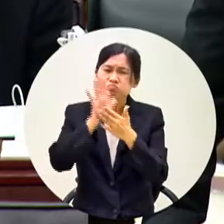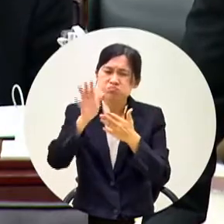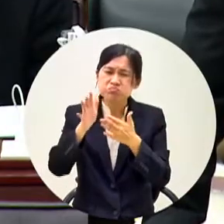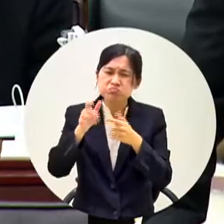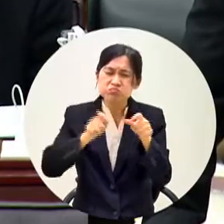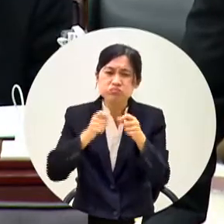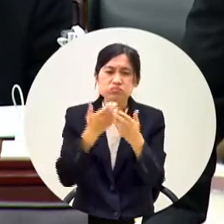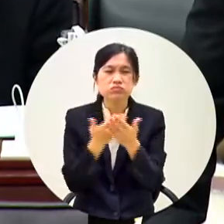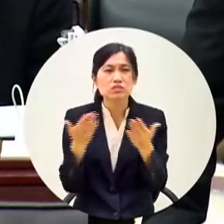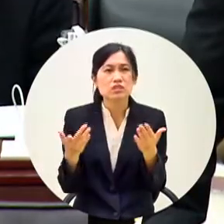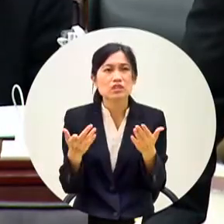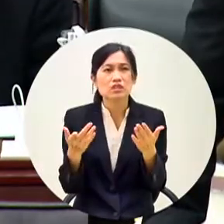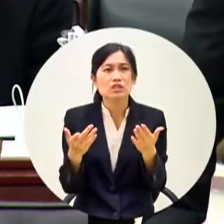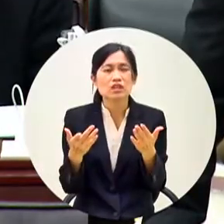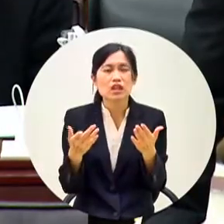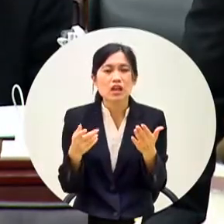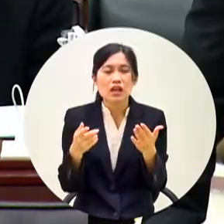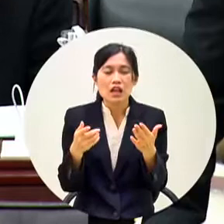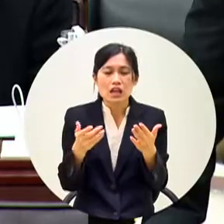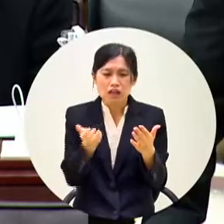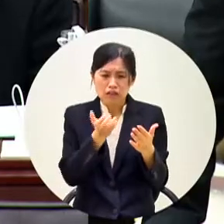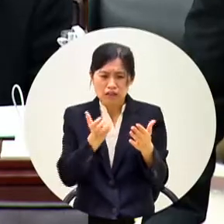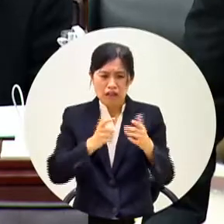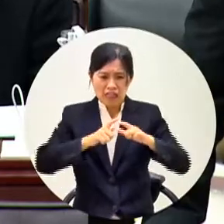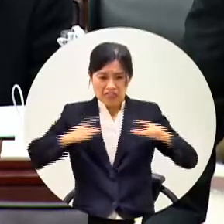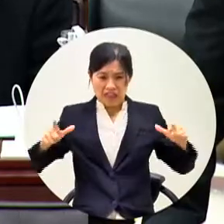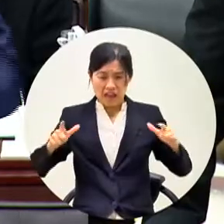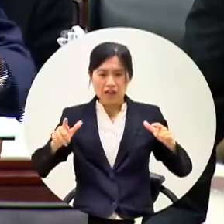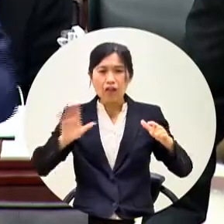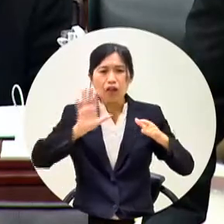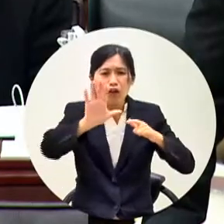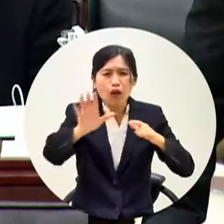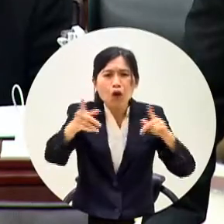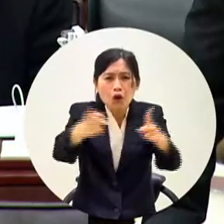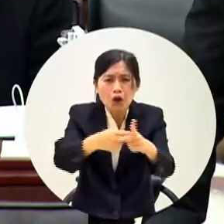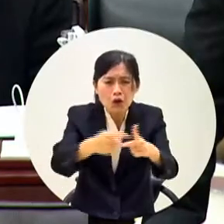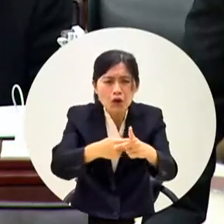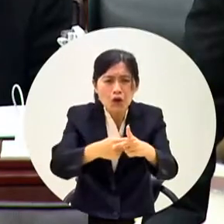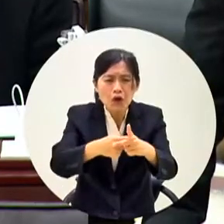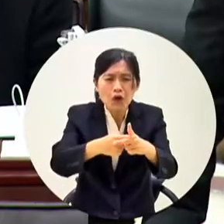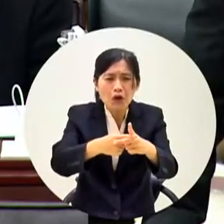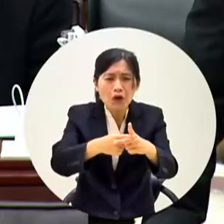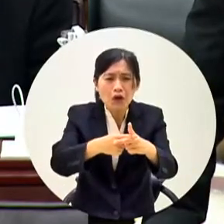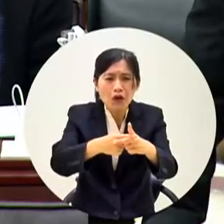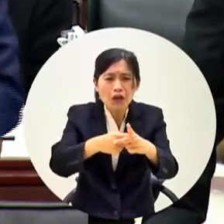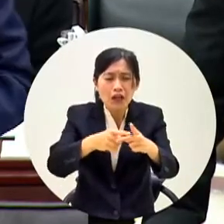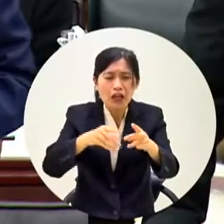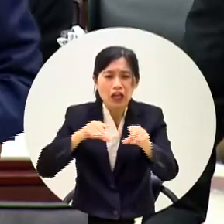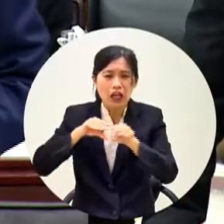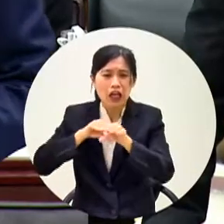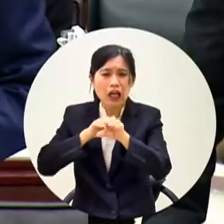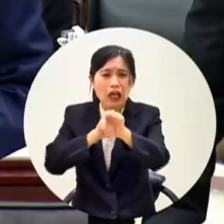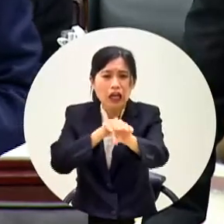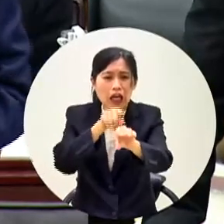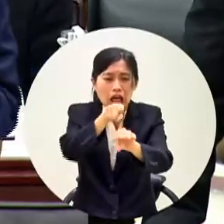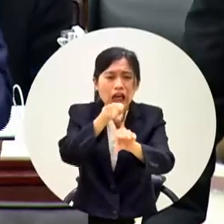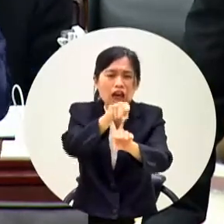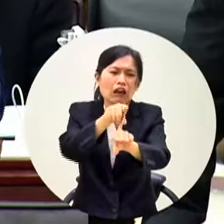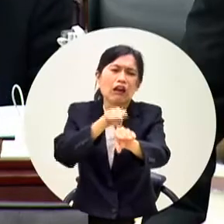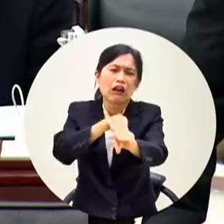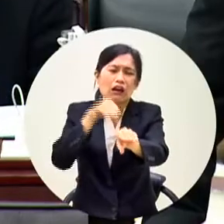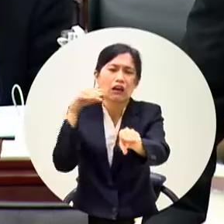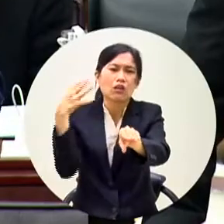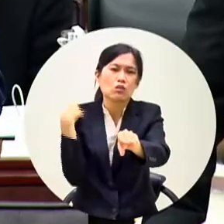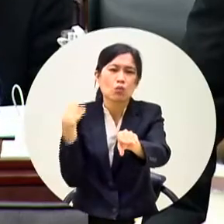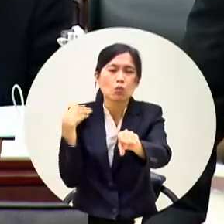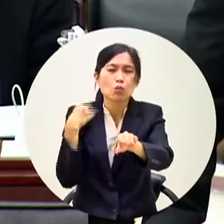前做大站，后壁做小站咯，我较惊讲吼，车流量会偌塌伫迄个较下迄个所在。哦，这个甲